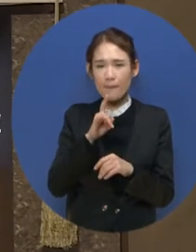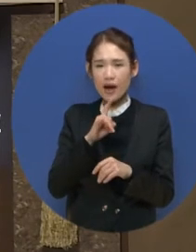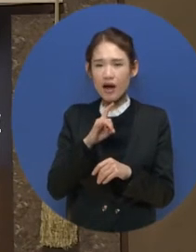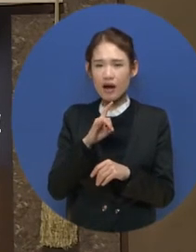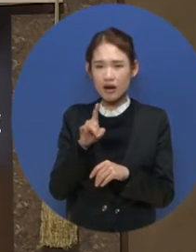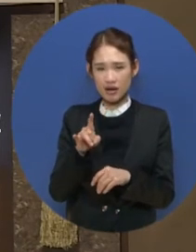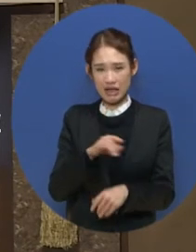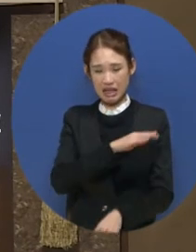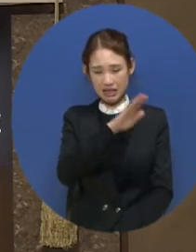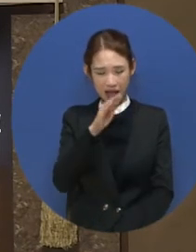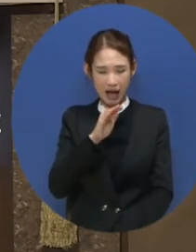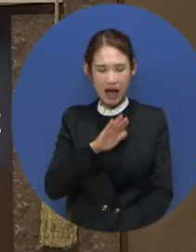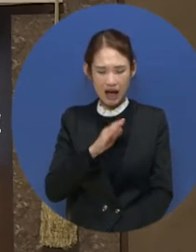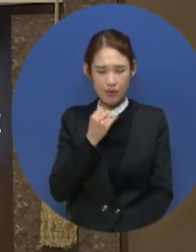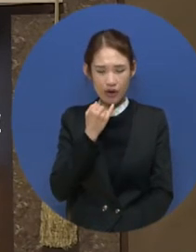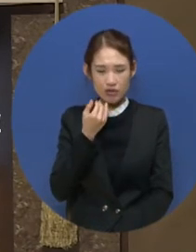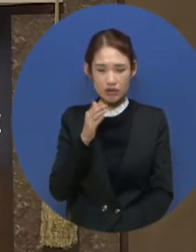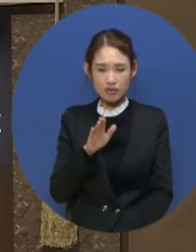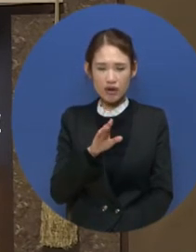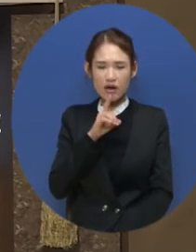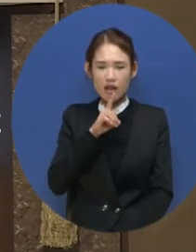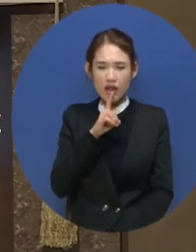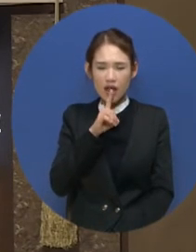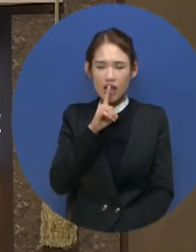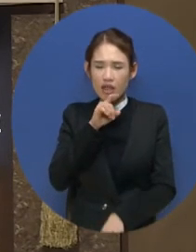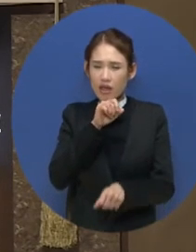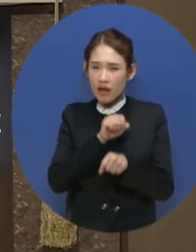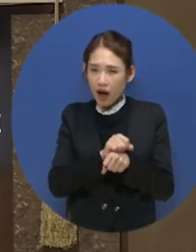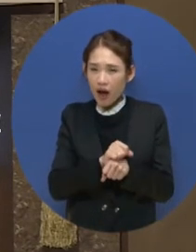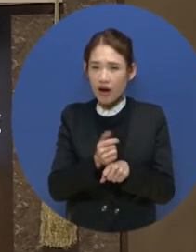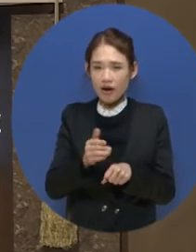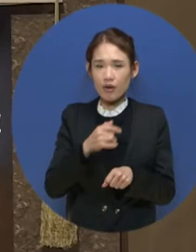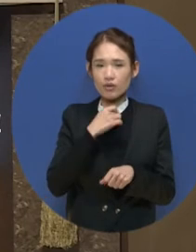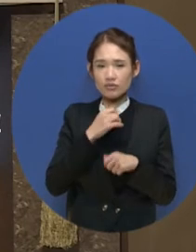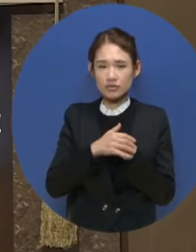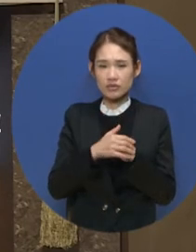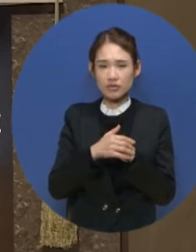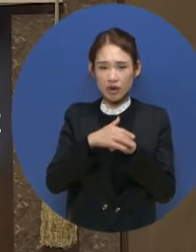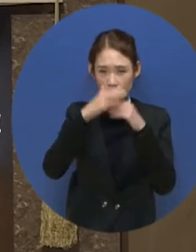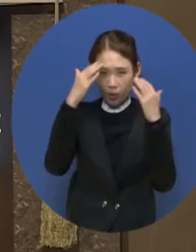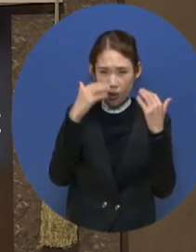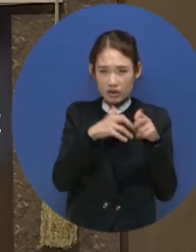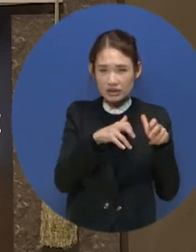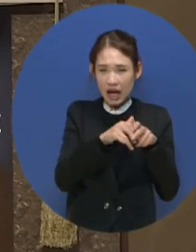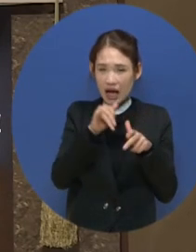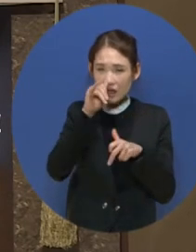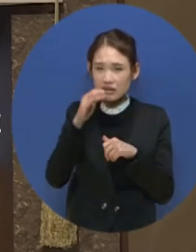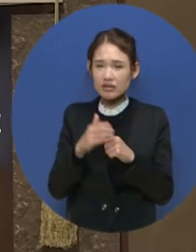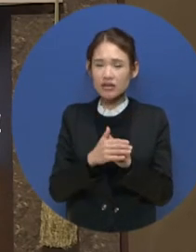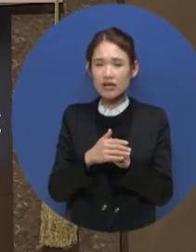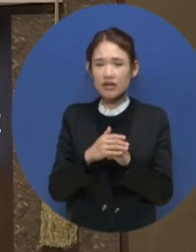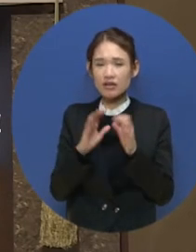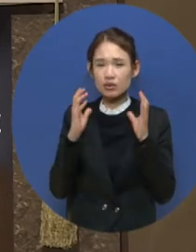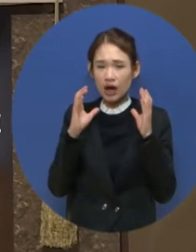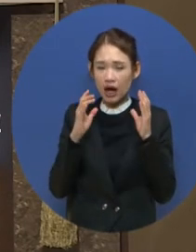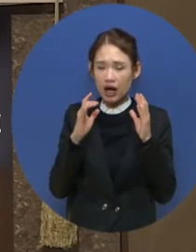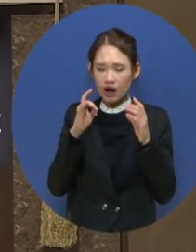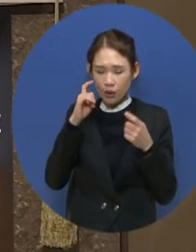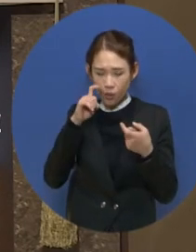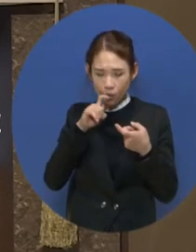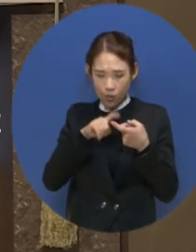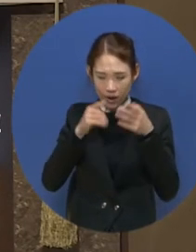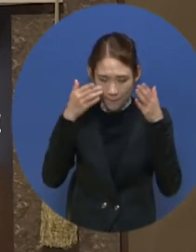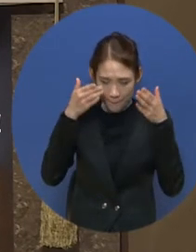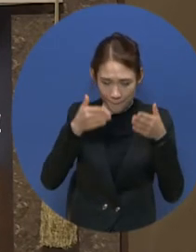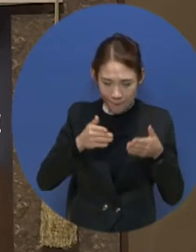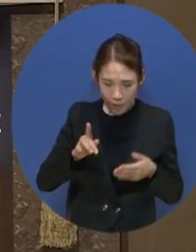우리에겐 딴 거 다 괜찮은데 말만 정말 하면 좋겠다 해서 모든 장애가 있는 그런 그 아동들의 주